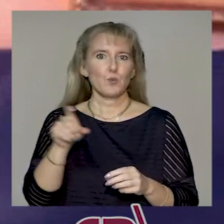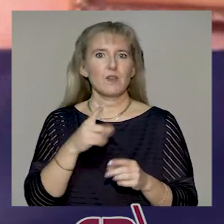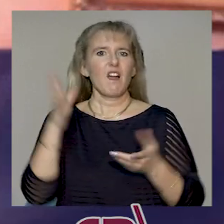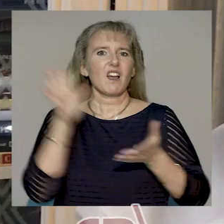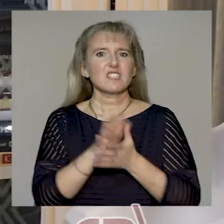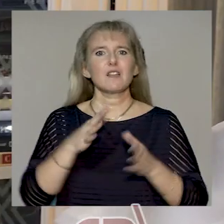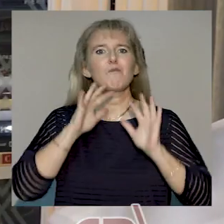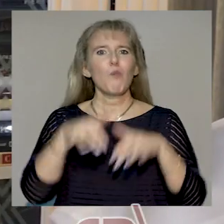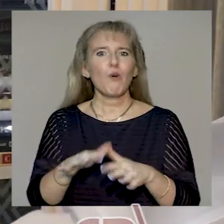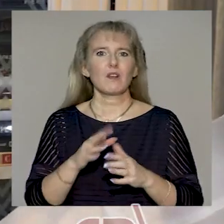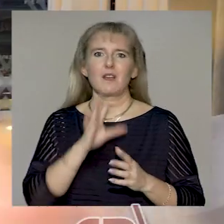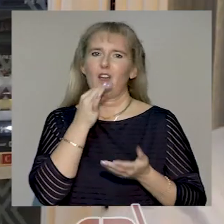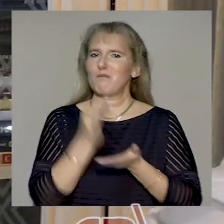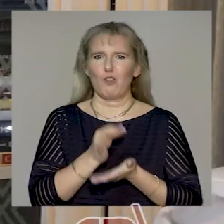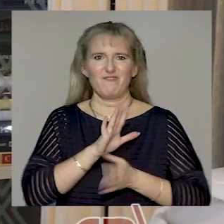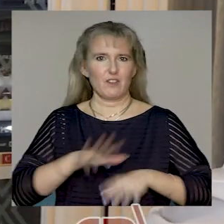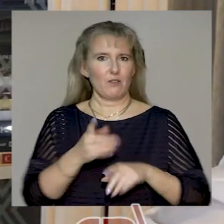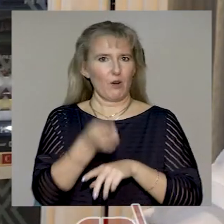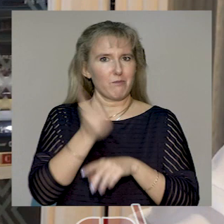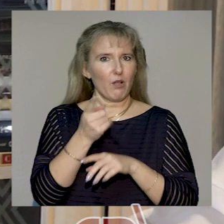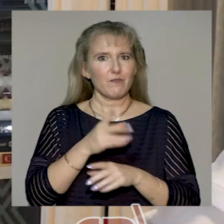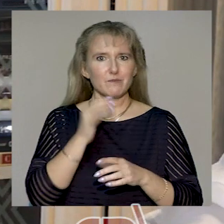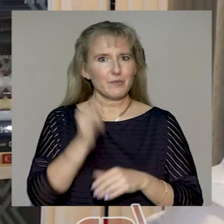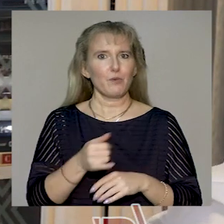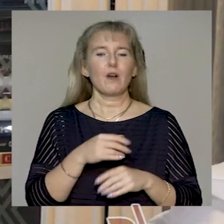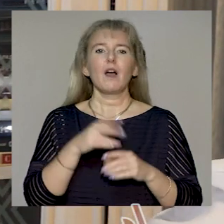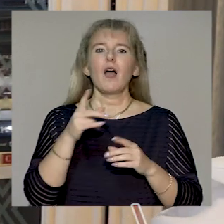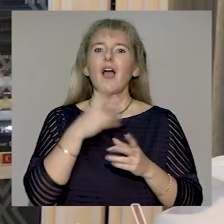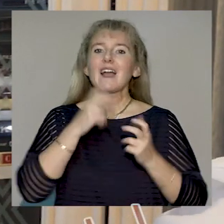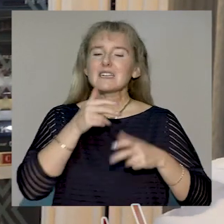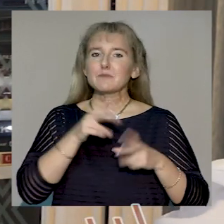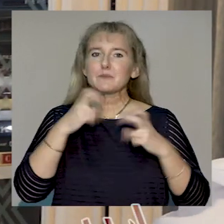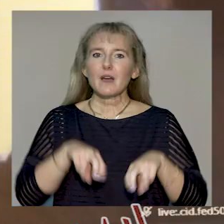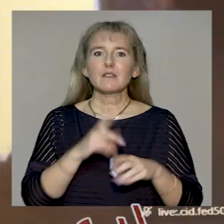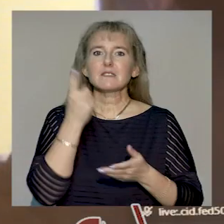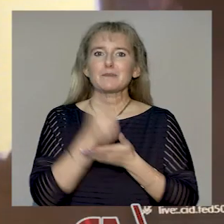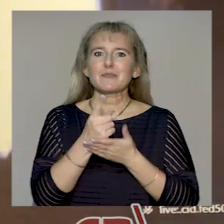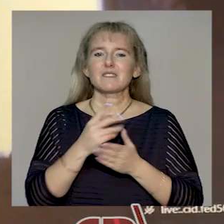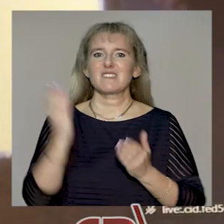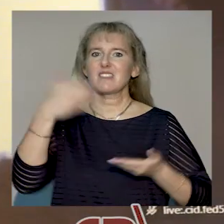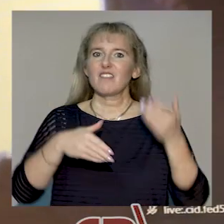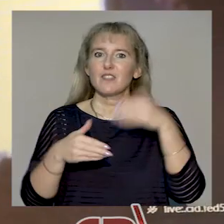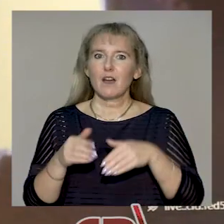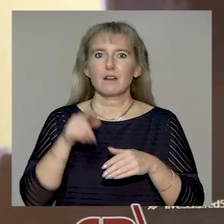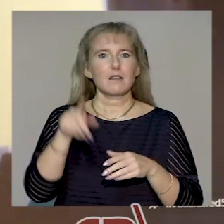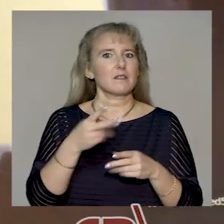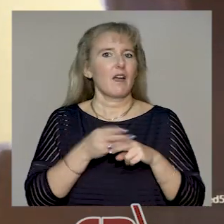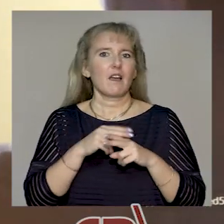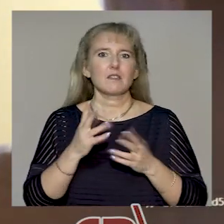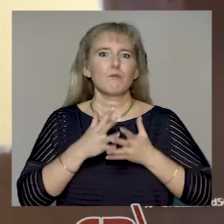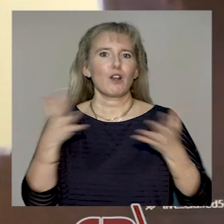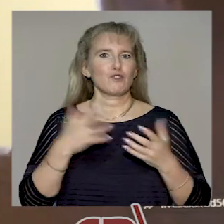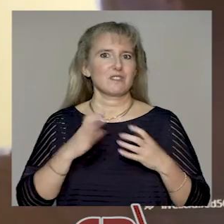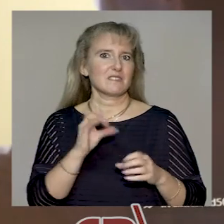и загрязнение моря, и безответственное рыболовство. По словам экспертов, важно запретить и дельфинарии, потому что для китообразных